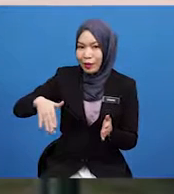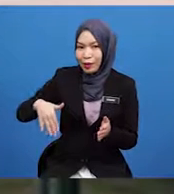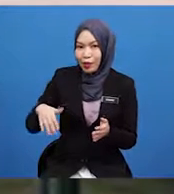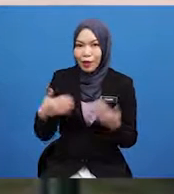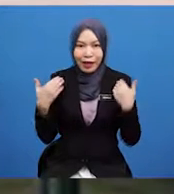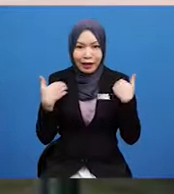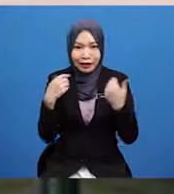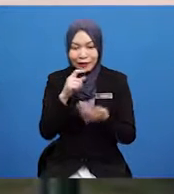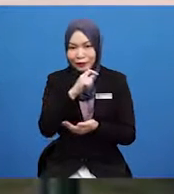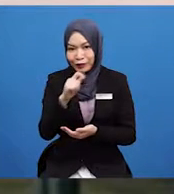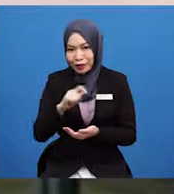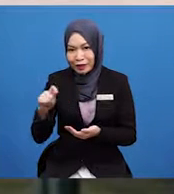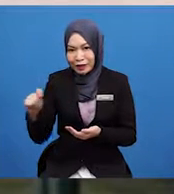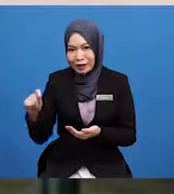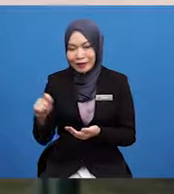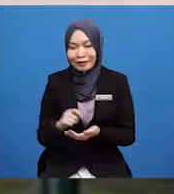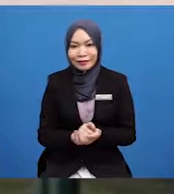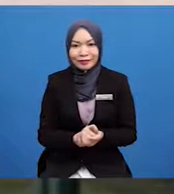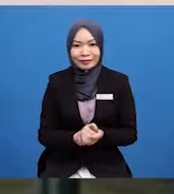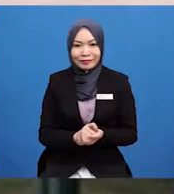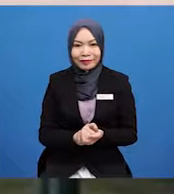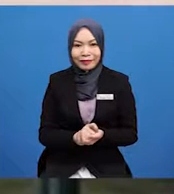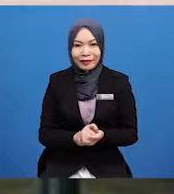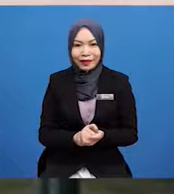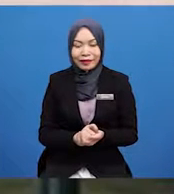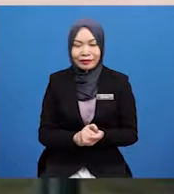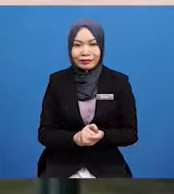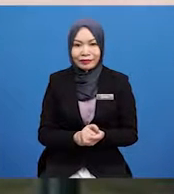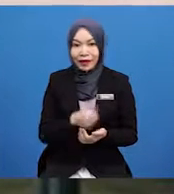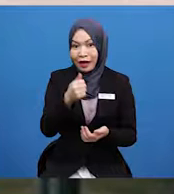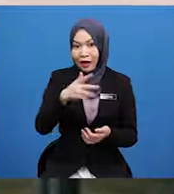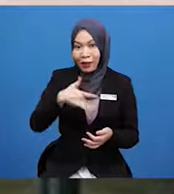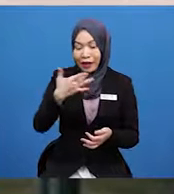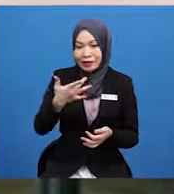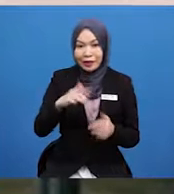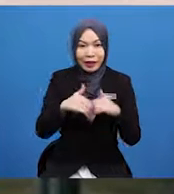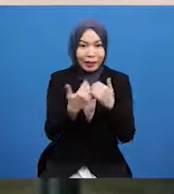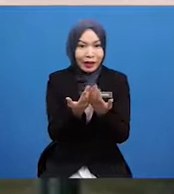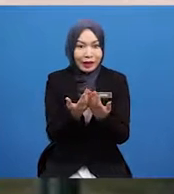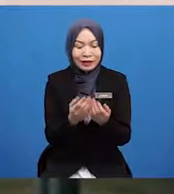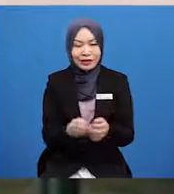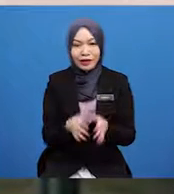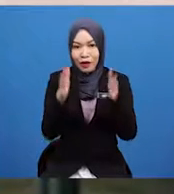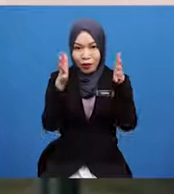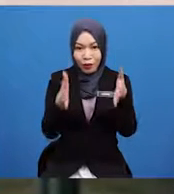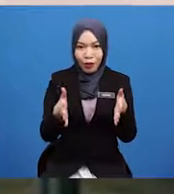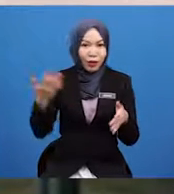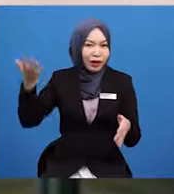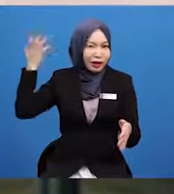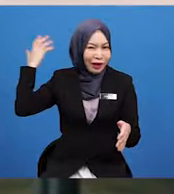tidak wujud pada pendapat murid-murid bahkan manakah manusia zaman prasejarah